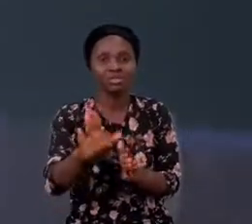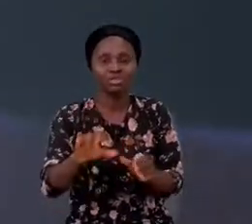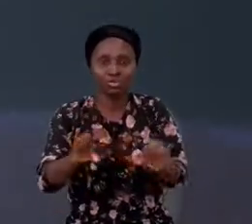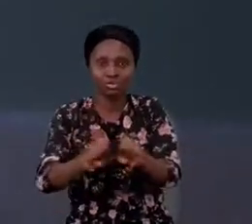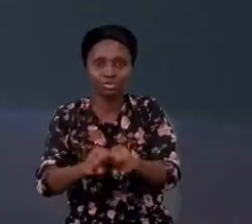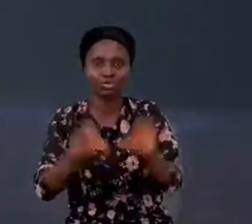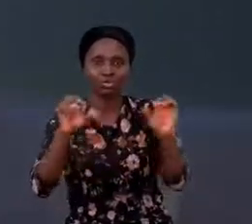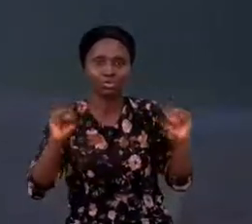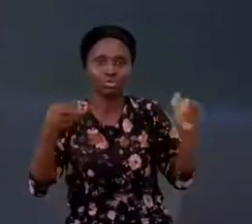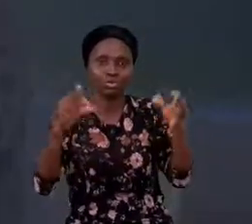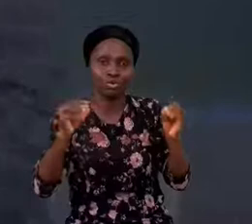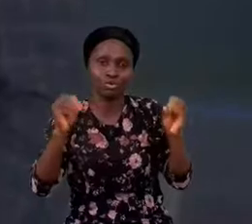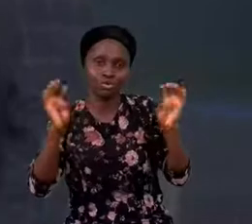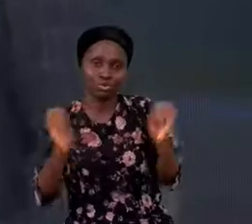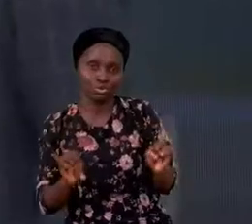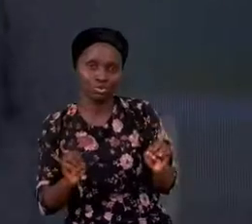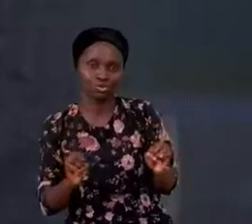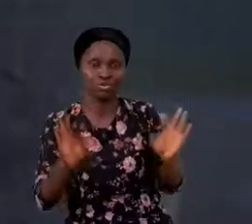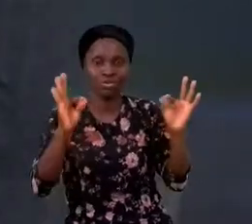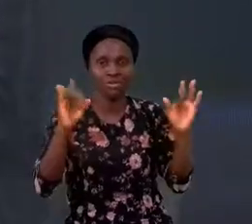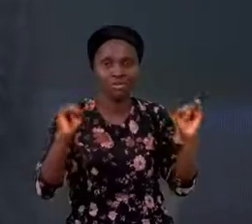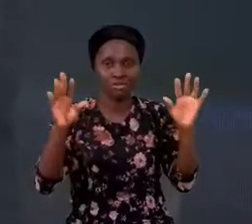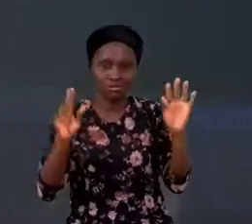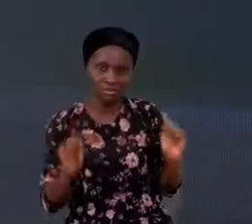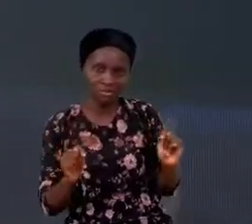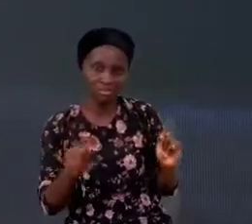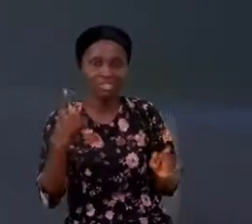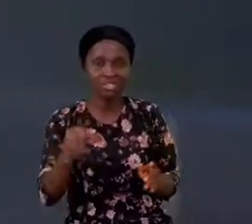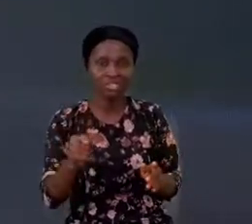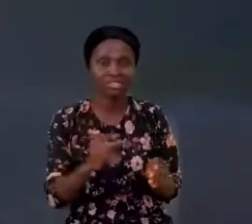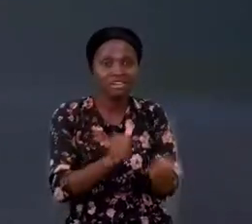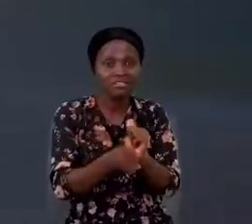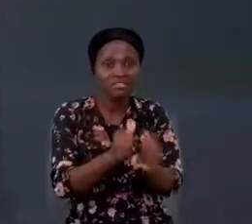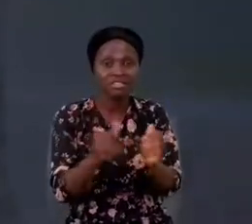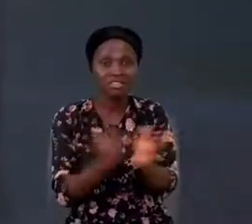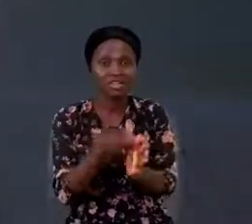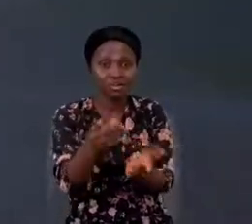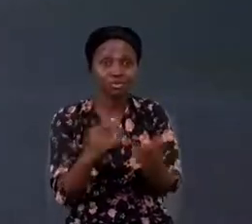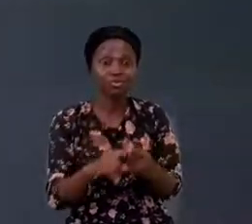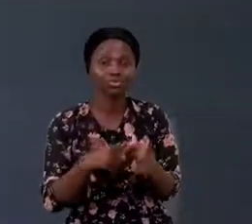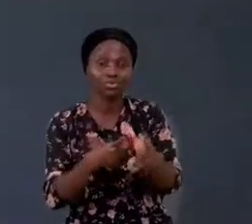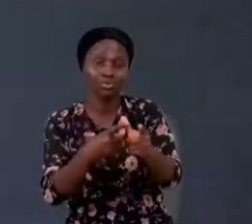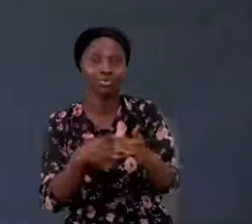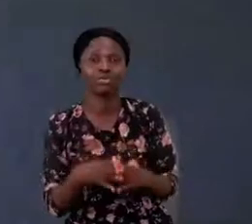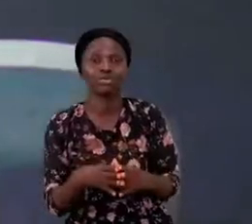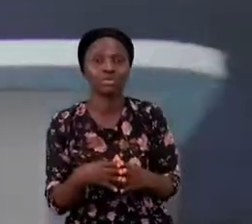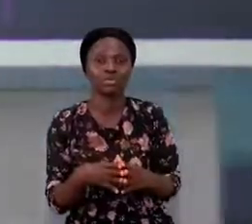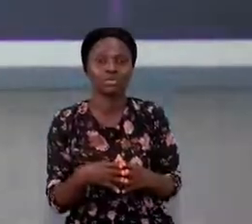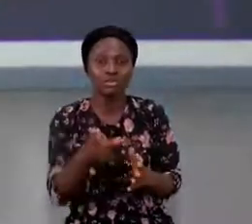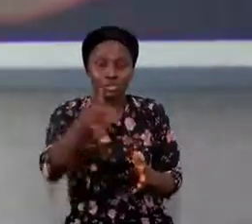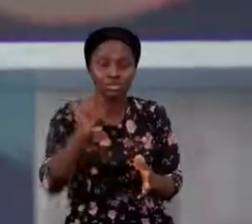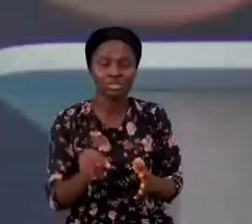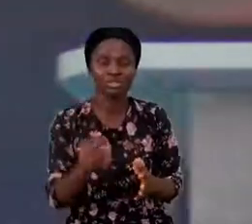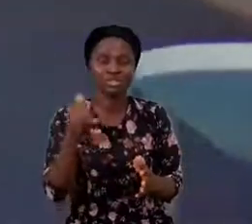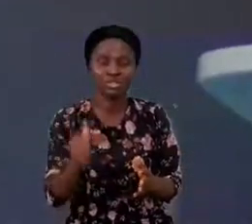conformes pour la course. Parce que les sandales ne peuvent pas, les cuirs ne peuvent pas me permettre de courir. Qu'est-ce que tu dois